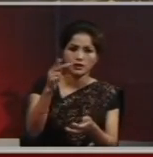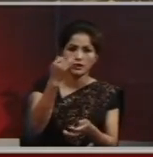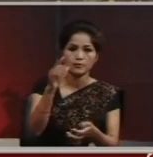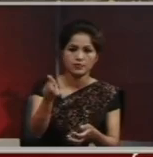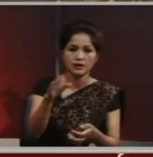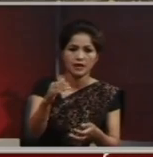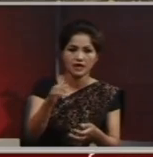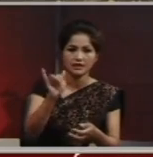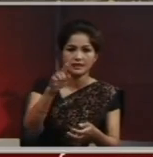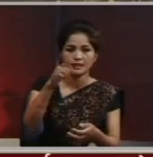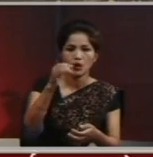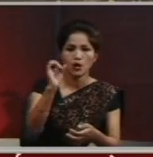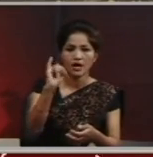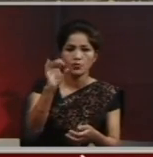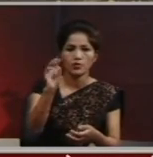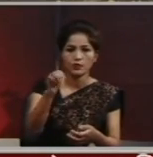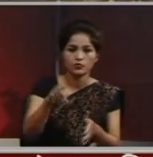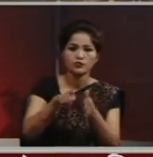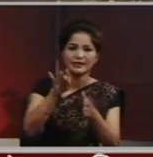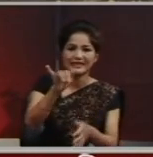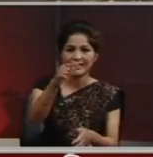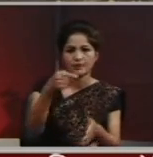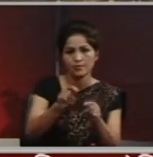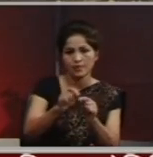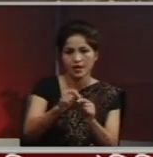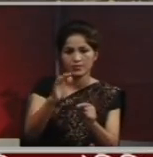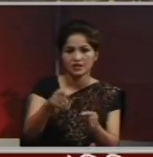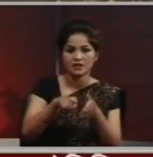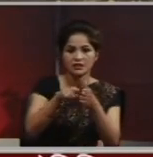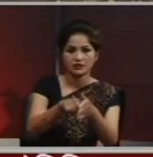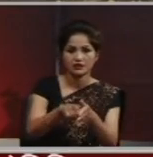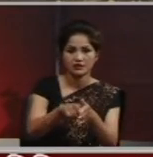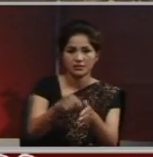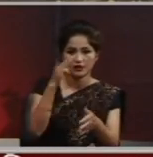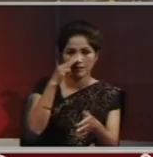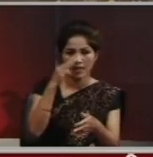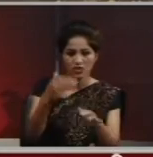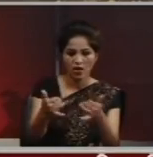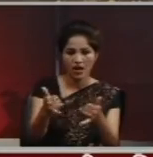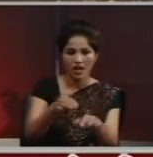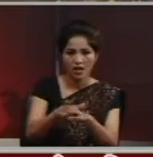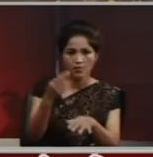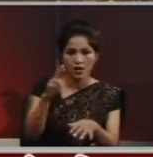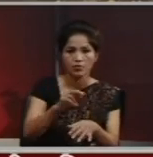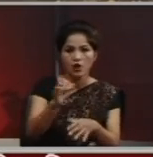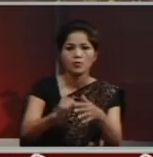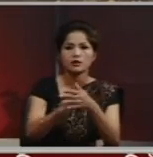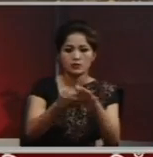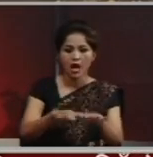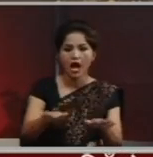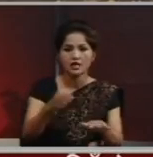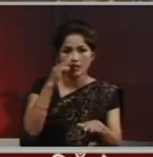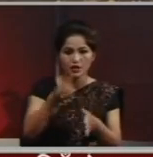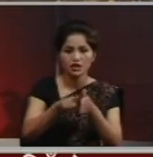सिंहलाई आइओएमको डिन बनाइएपछि नियुक्तिमा माफियाको चलखेल भएको र वरिष्ठताका